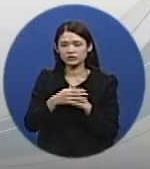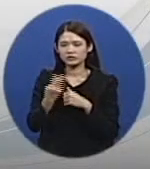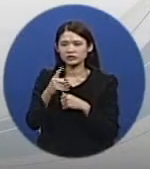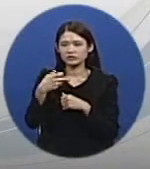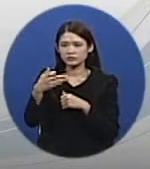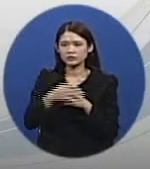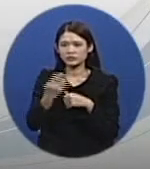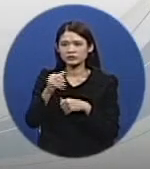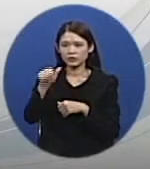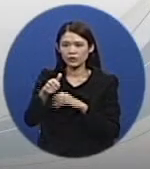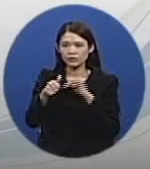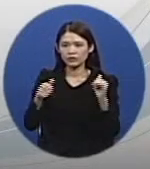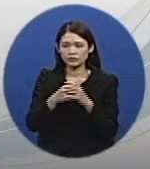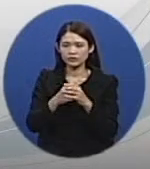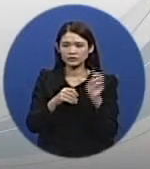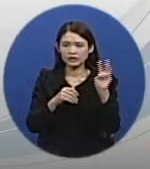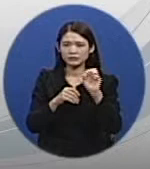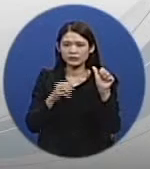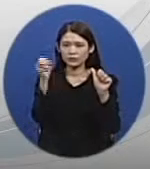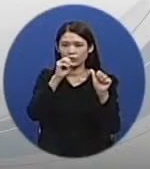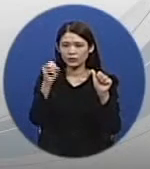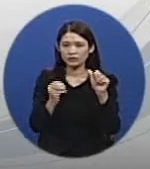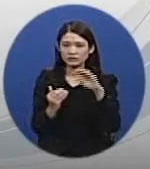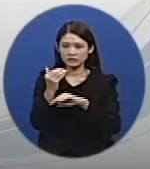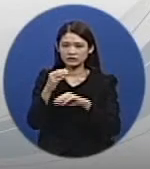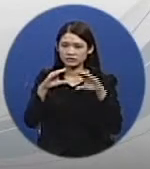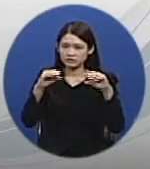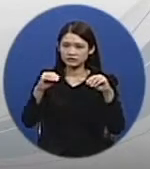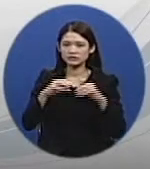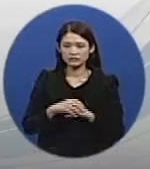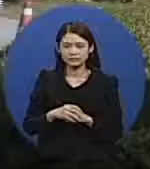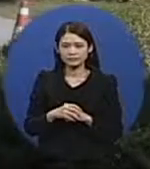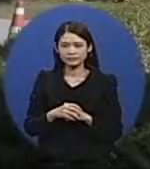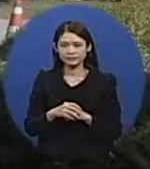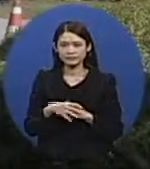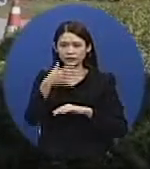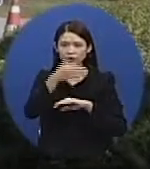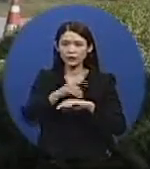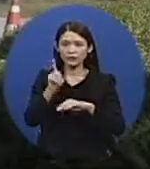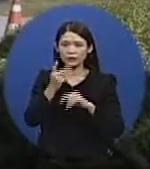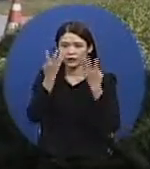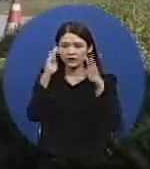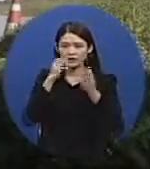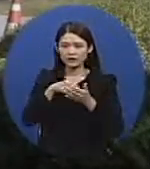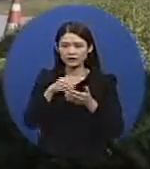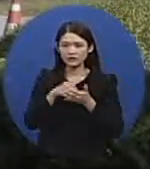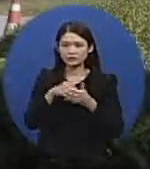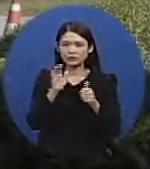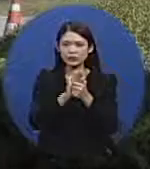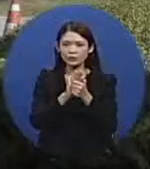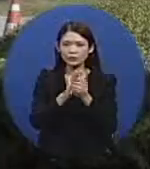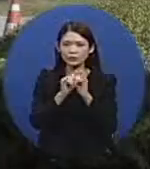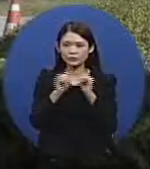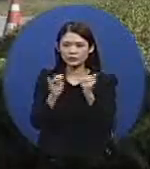2013년 2,500명으로 35% 증가에 그치고 있습니다. 결국 대학들은 장애대학생 도우미